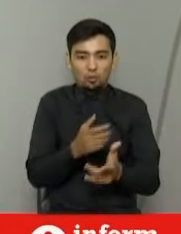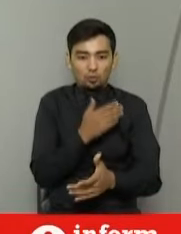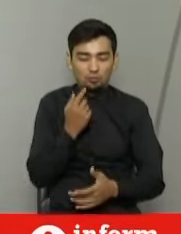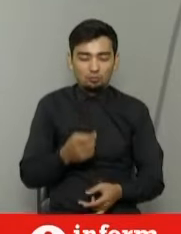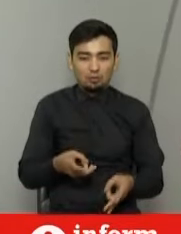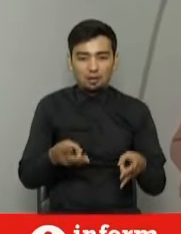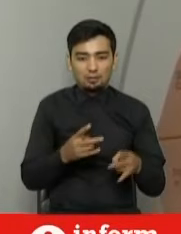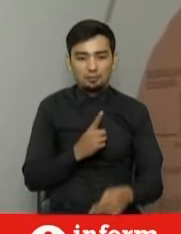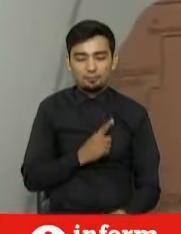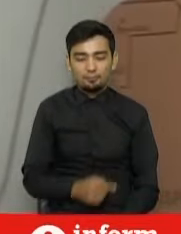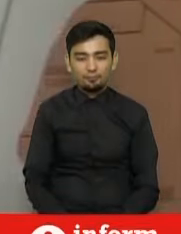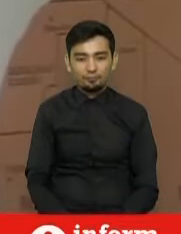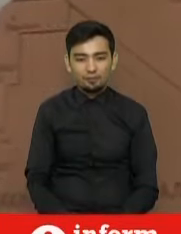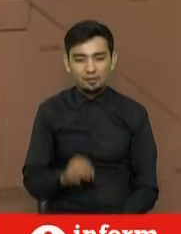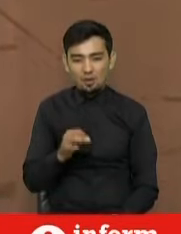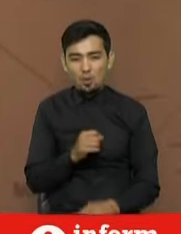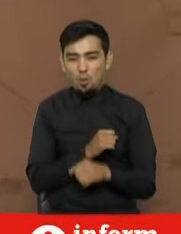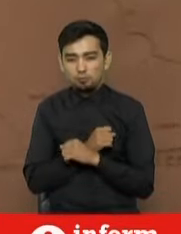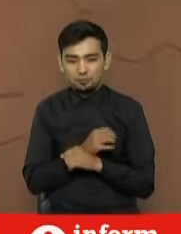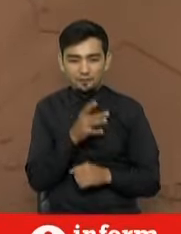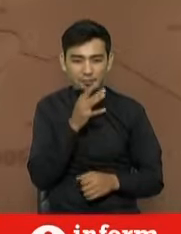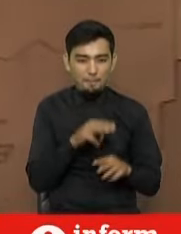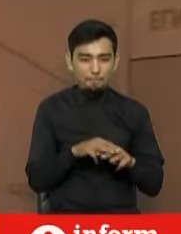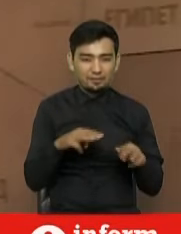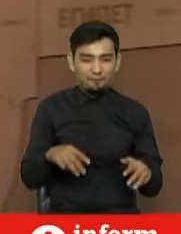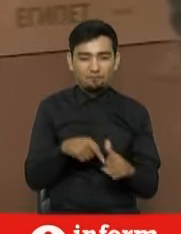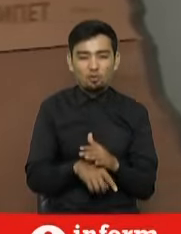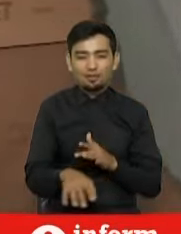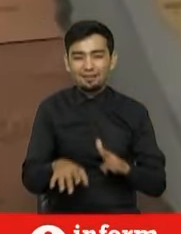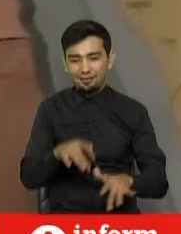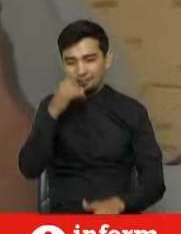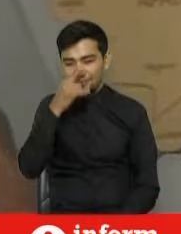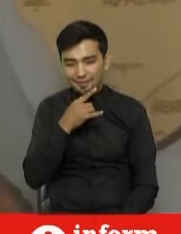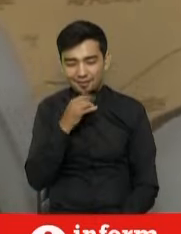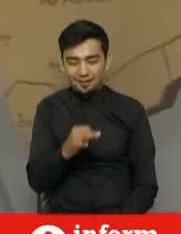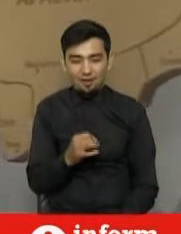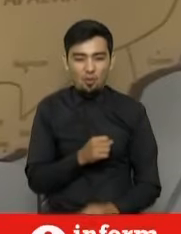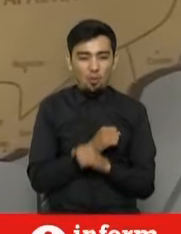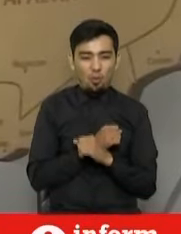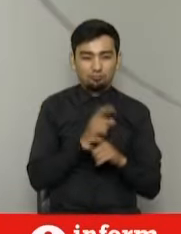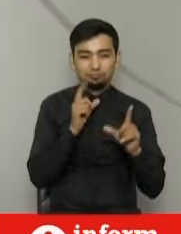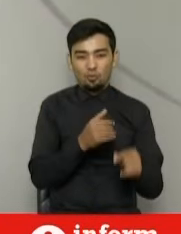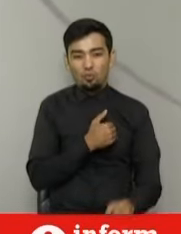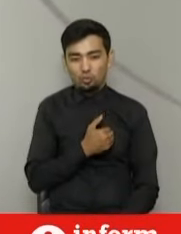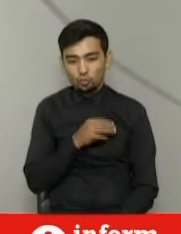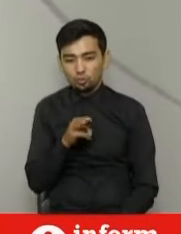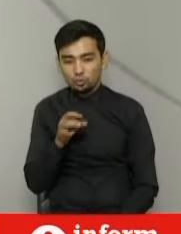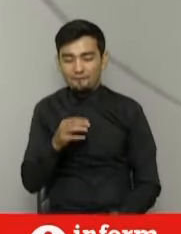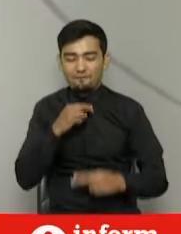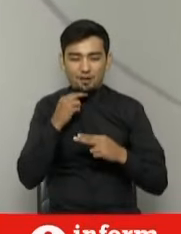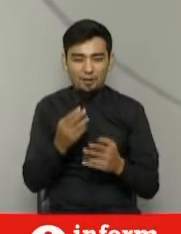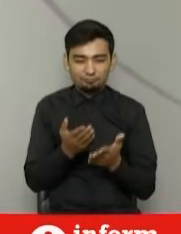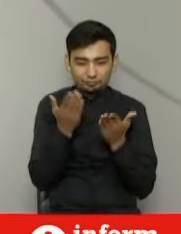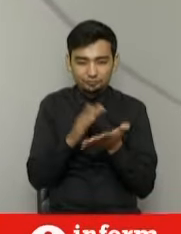получила В разгар отпускного сезона в Министерстве внутренних дел Казахстана призвали отдыхающих при бронировании туров внимательно